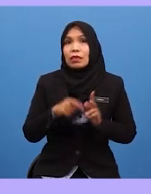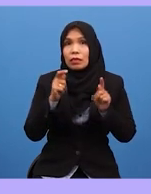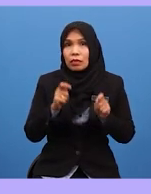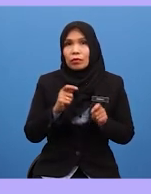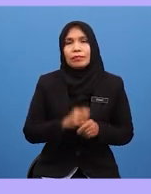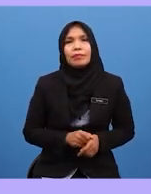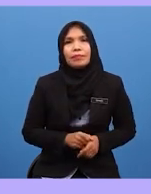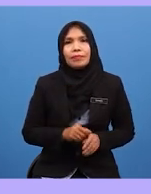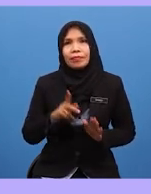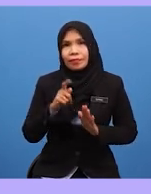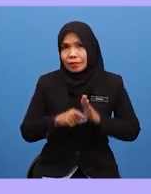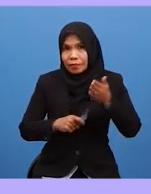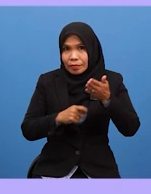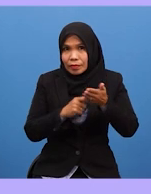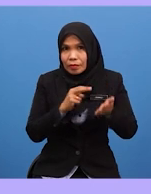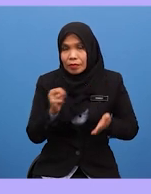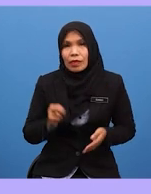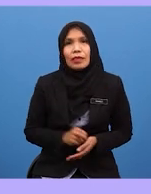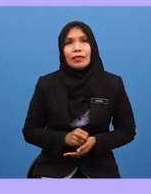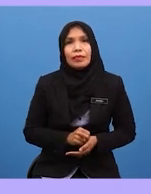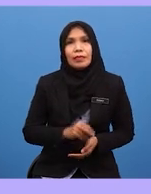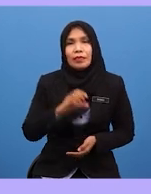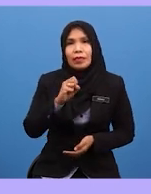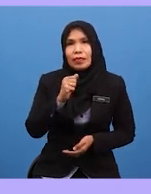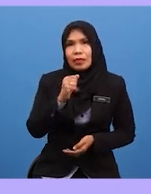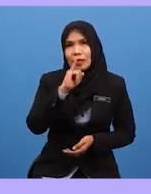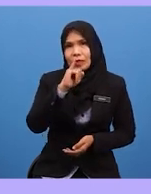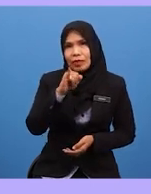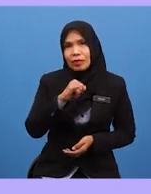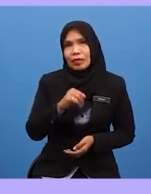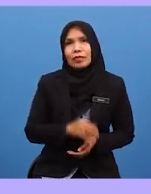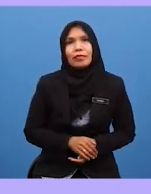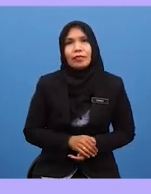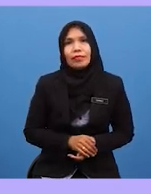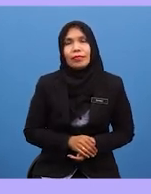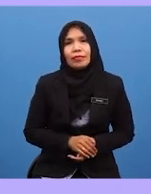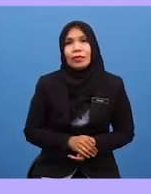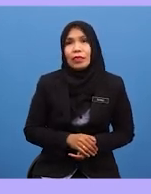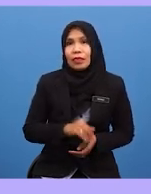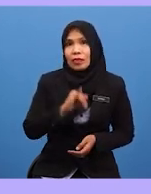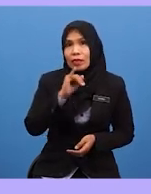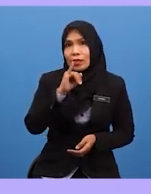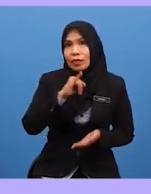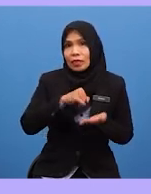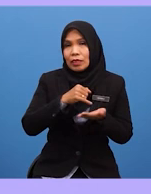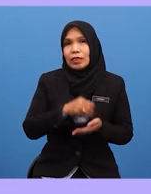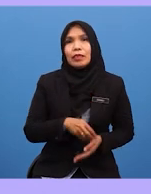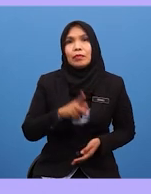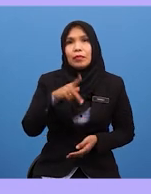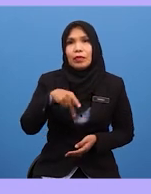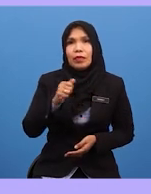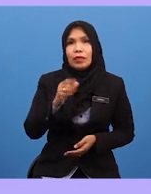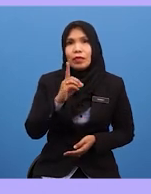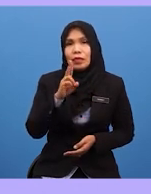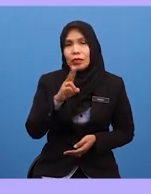Pertambahan saiz atau isi padu sesuatu organisma ditentukan